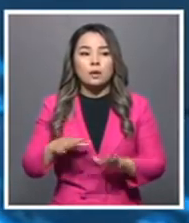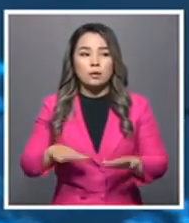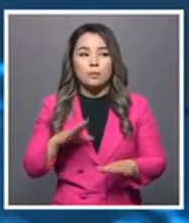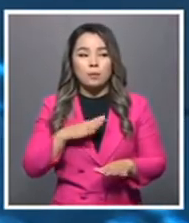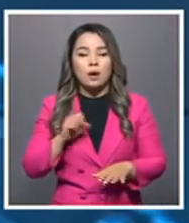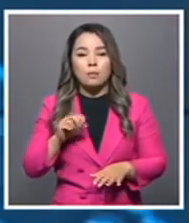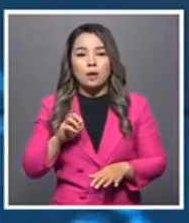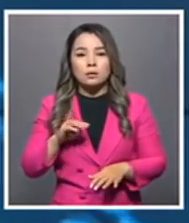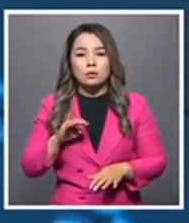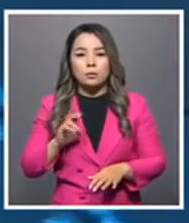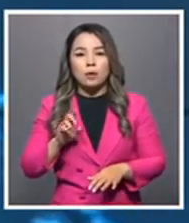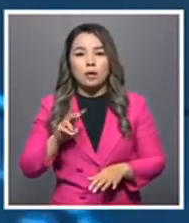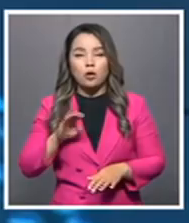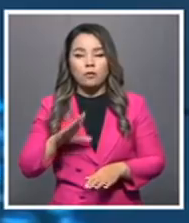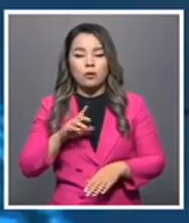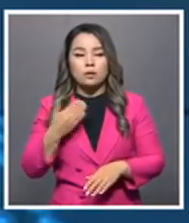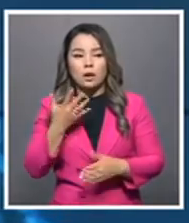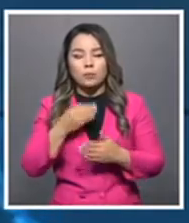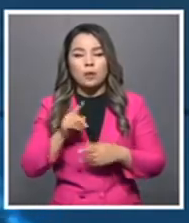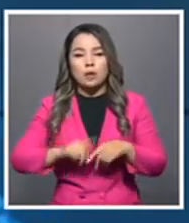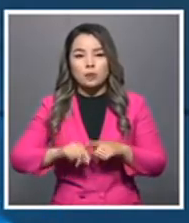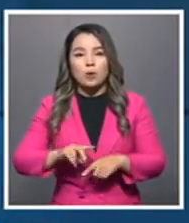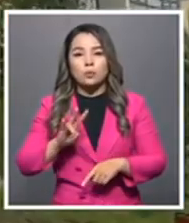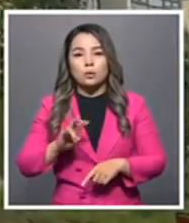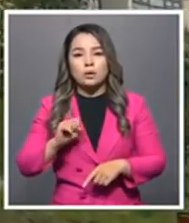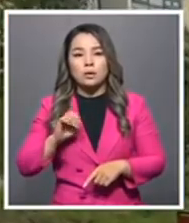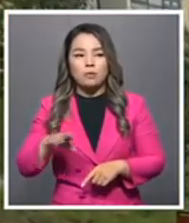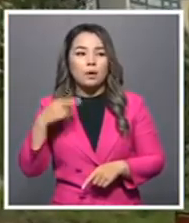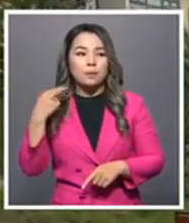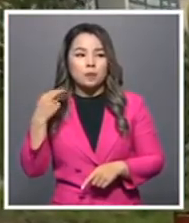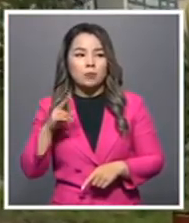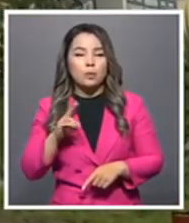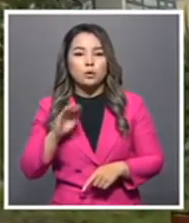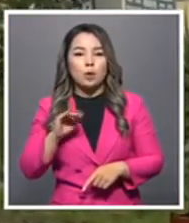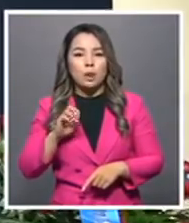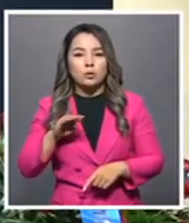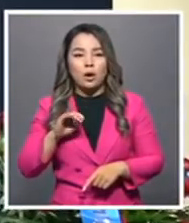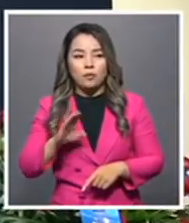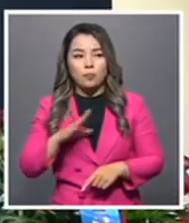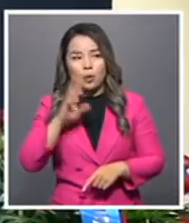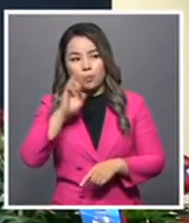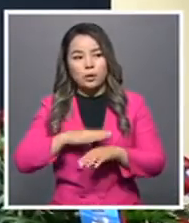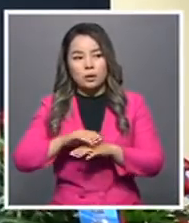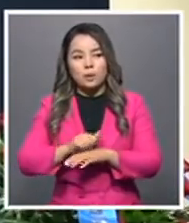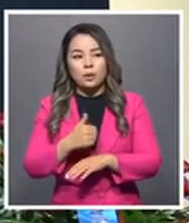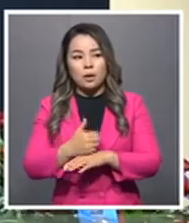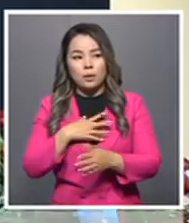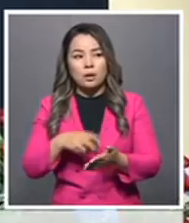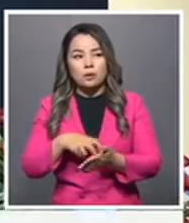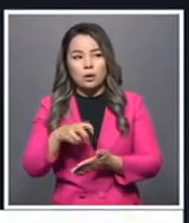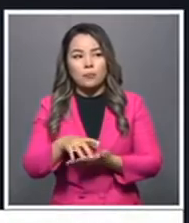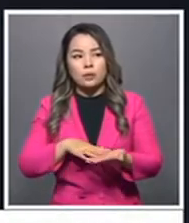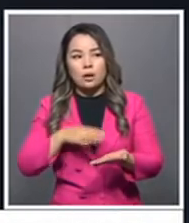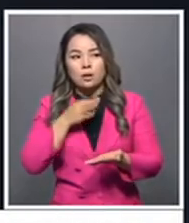Амандық Баталов марқұмның туыстарына елбасы Нұрсұлтан Назарбаевтың, президент Қасым Жомарт Тоқаевтың үкімет басшысы жолдаған көңіл